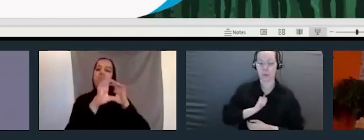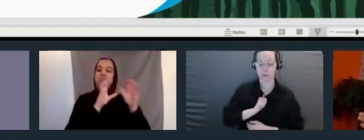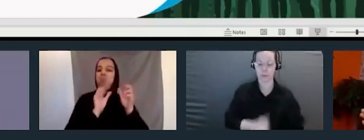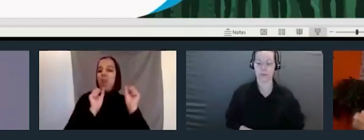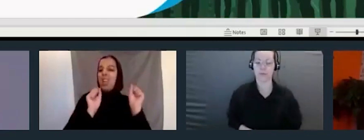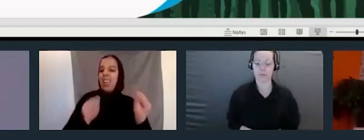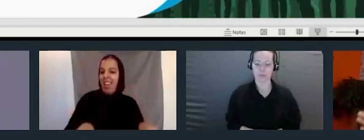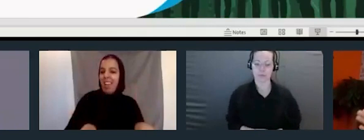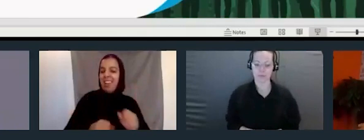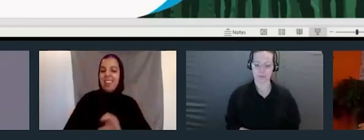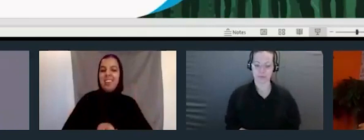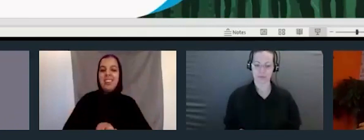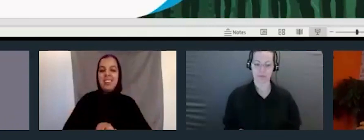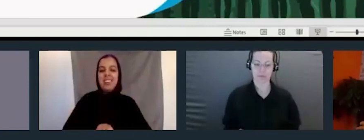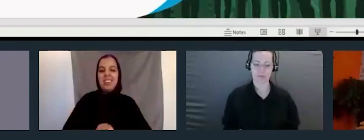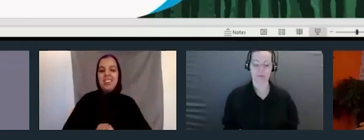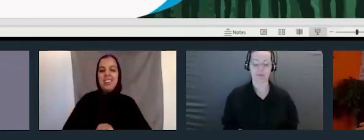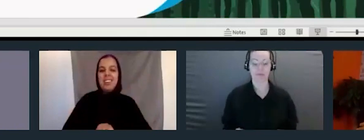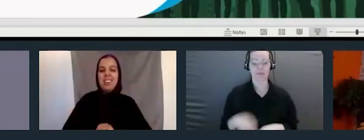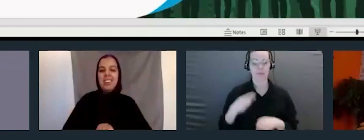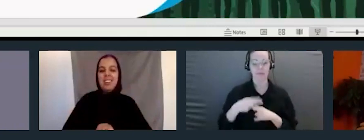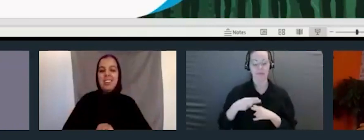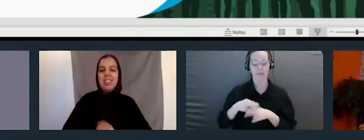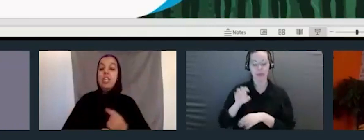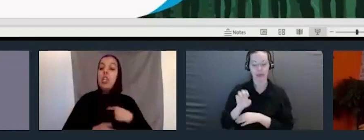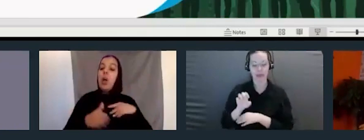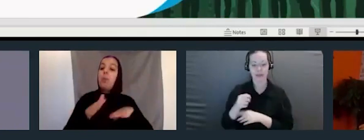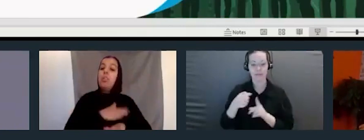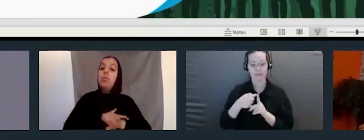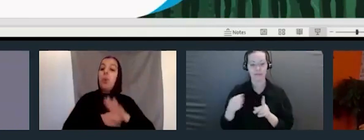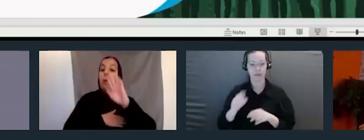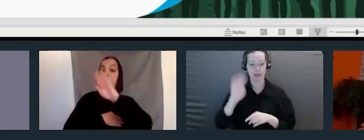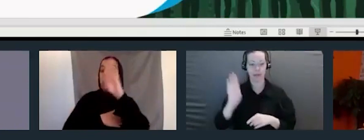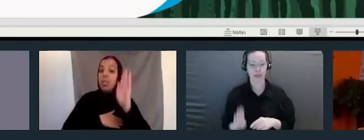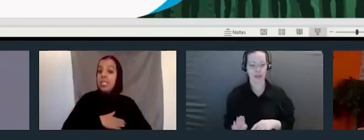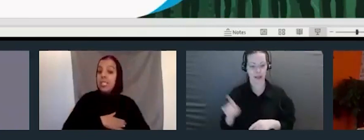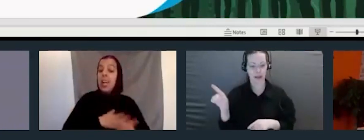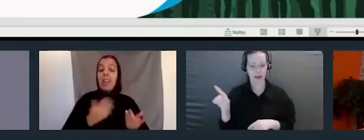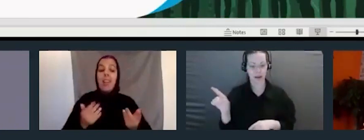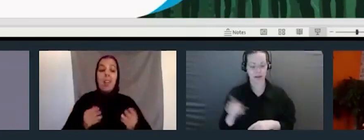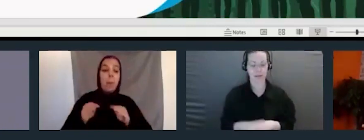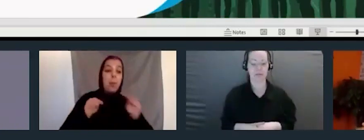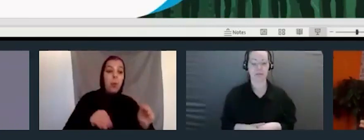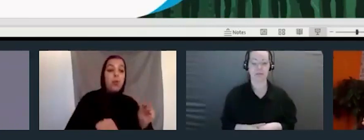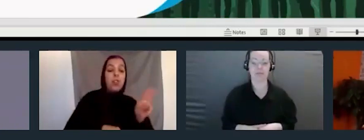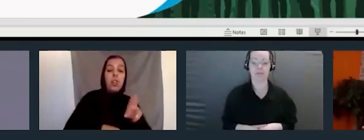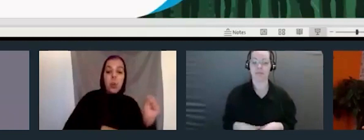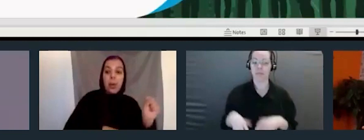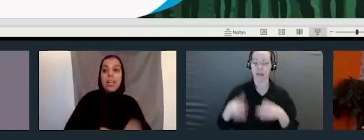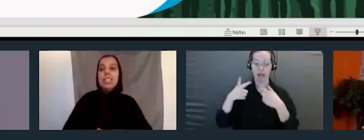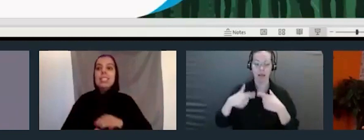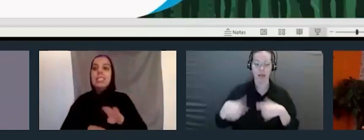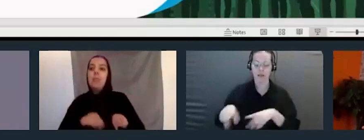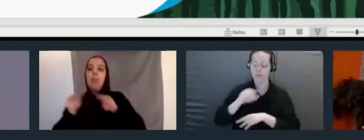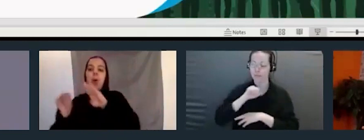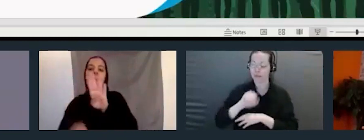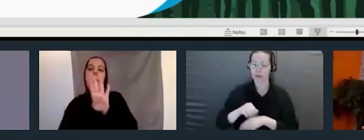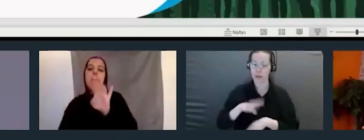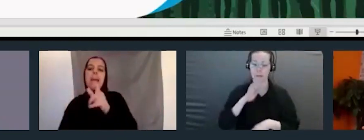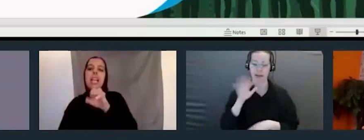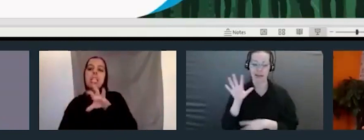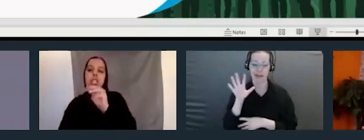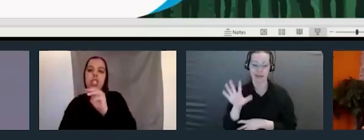J'étais né au Brésil, j'étais élevé au Brésil, j'ai vécu aux États-Unis, en Belgique et je suis là au Nouveau-Brunswick depuis